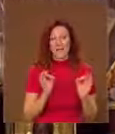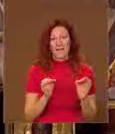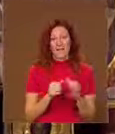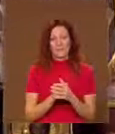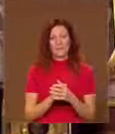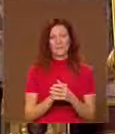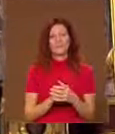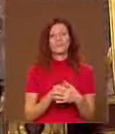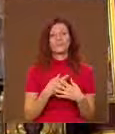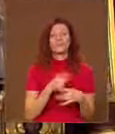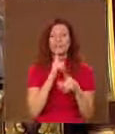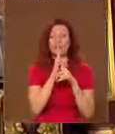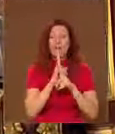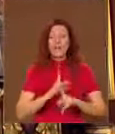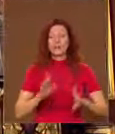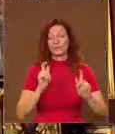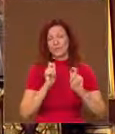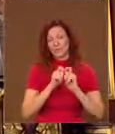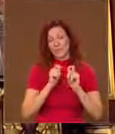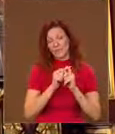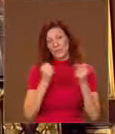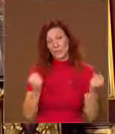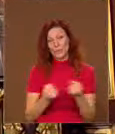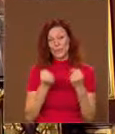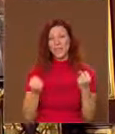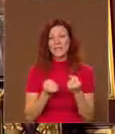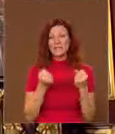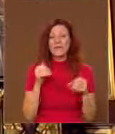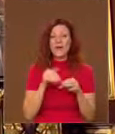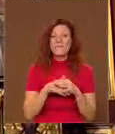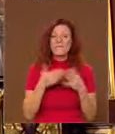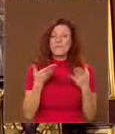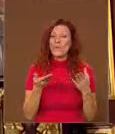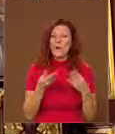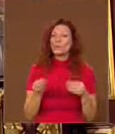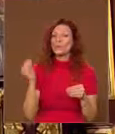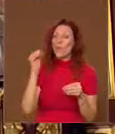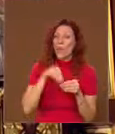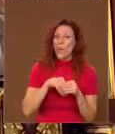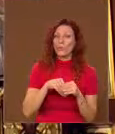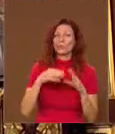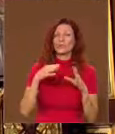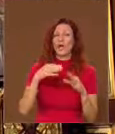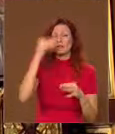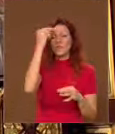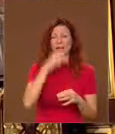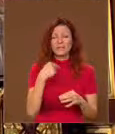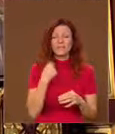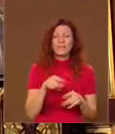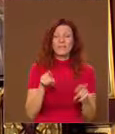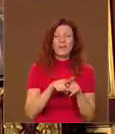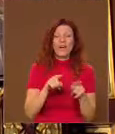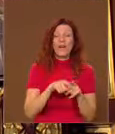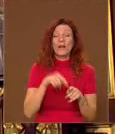свещено действие, тайно извършително действие, в което участва църквата именно като